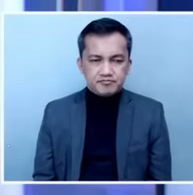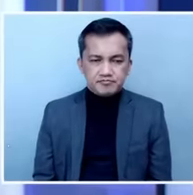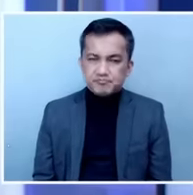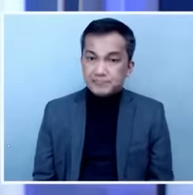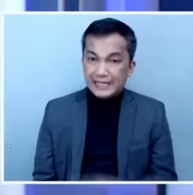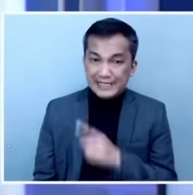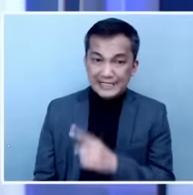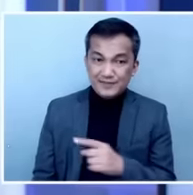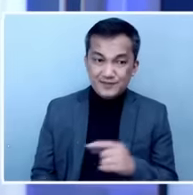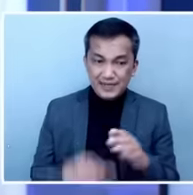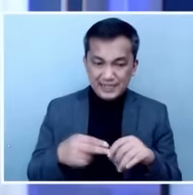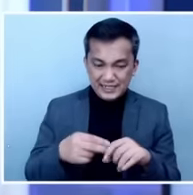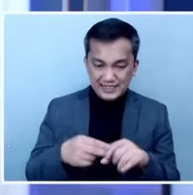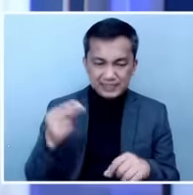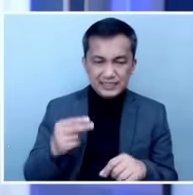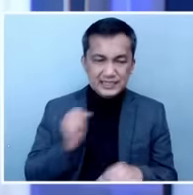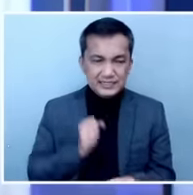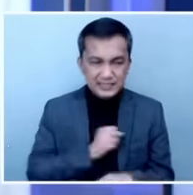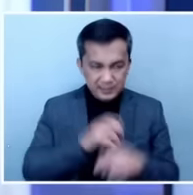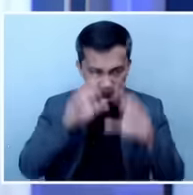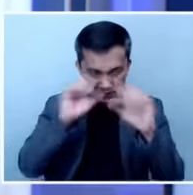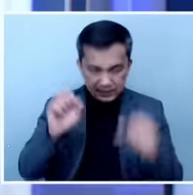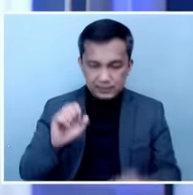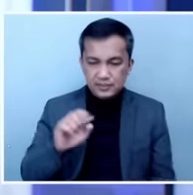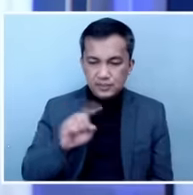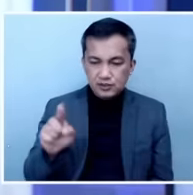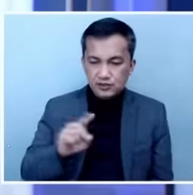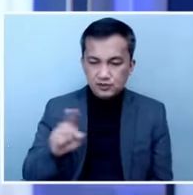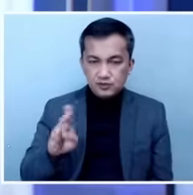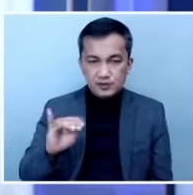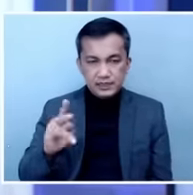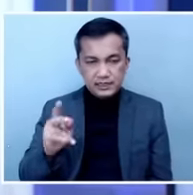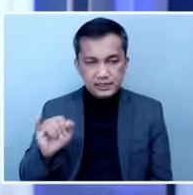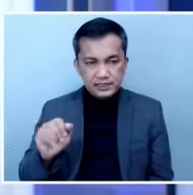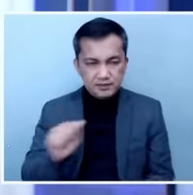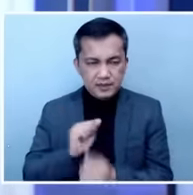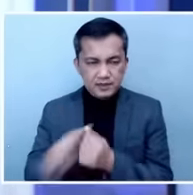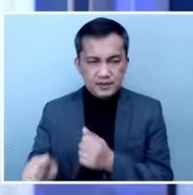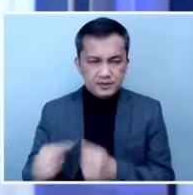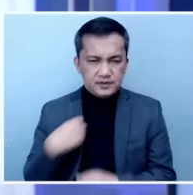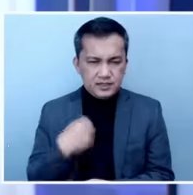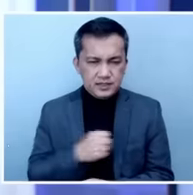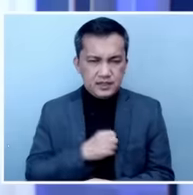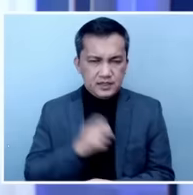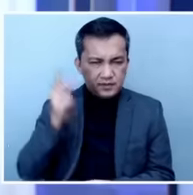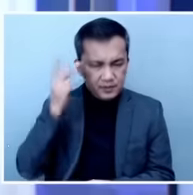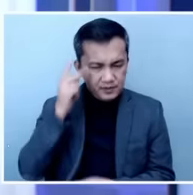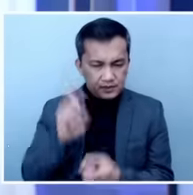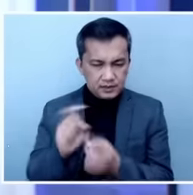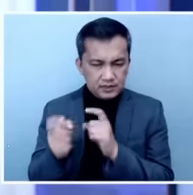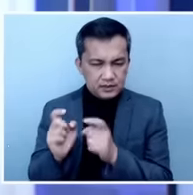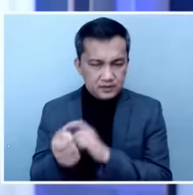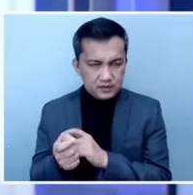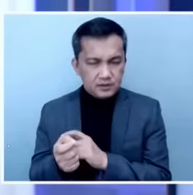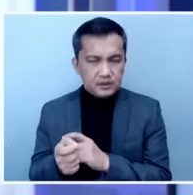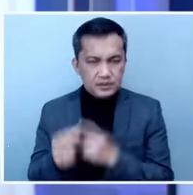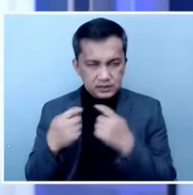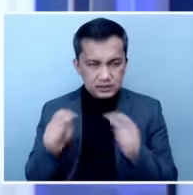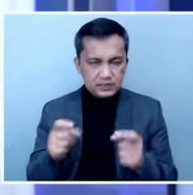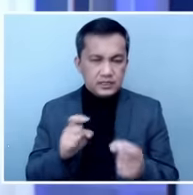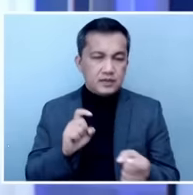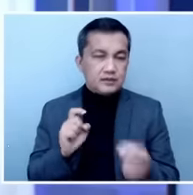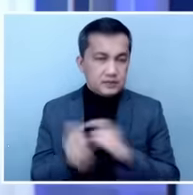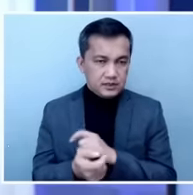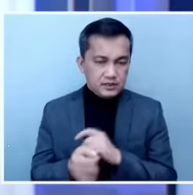Magre-resign si Senate President Juan Miguel Zubiri oras na makalusot sa Senado ang political amendments sa tangkang baguhin